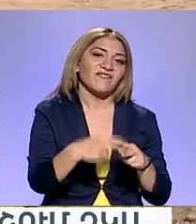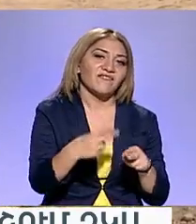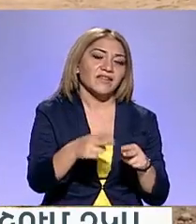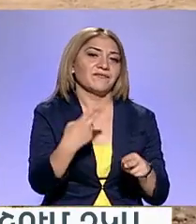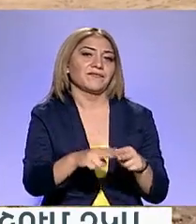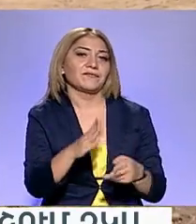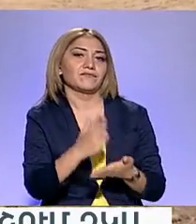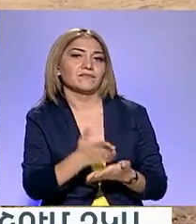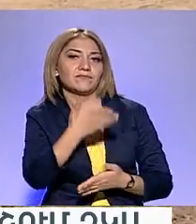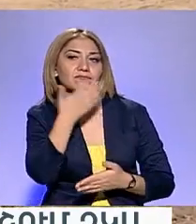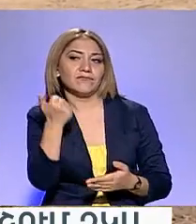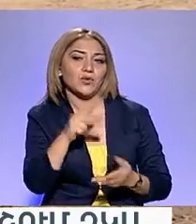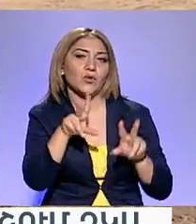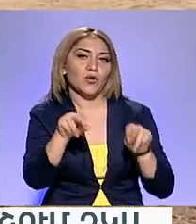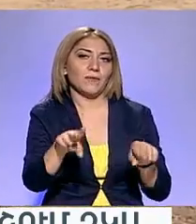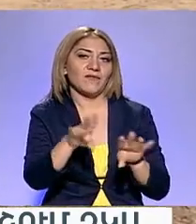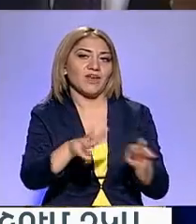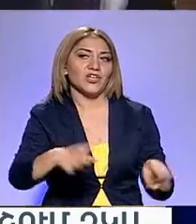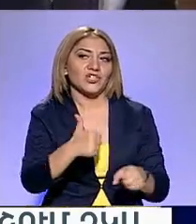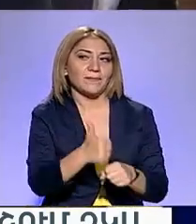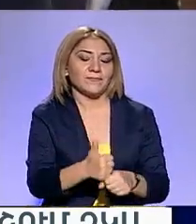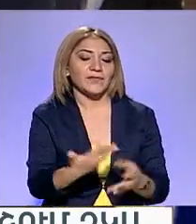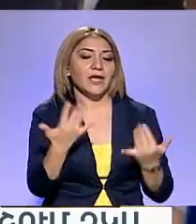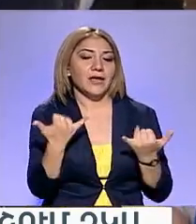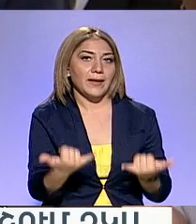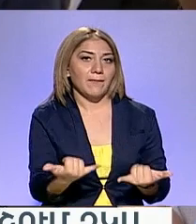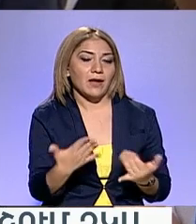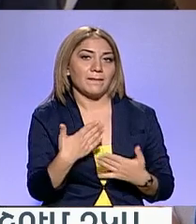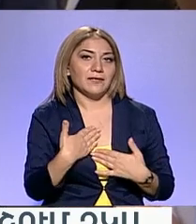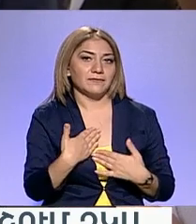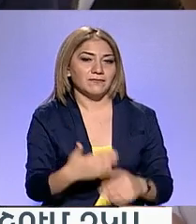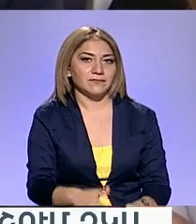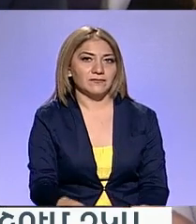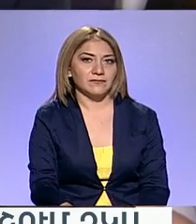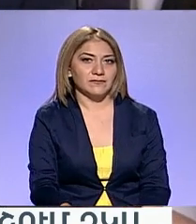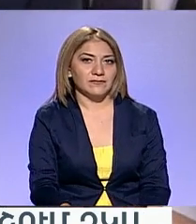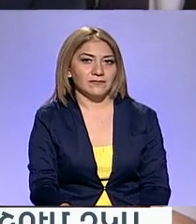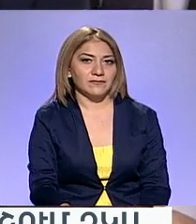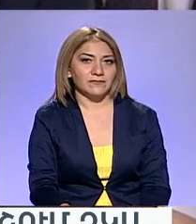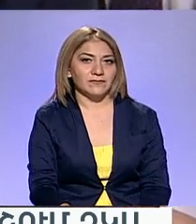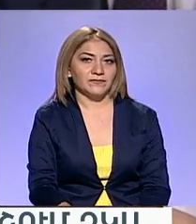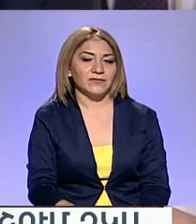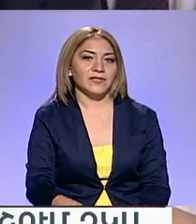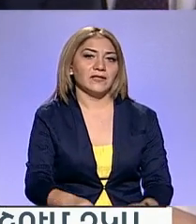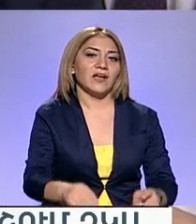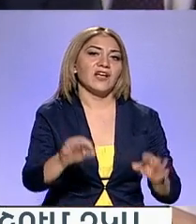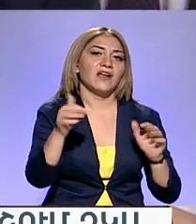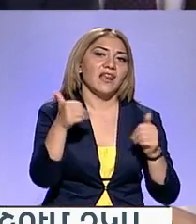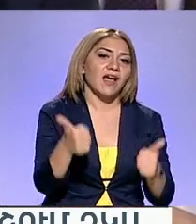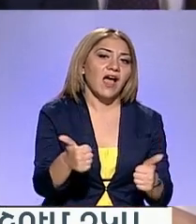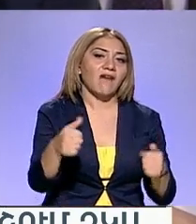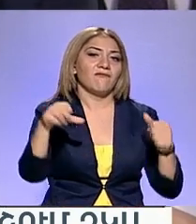առաջ քաշած պայմանը ներկայացրեց Նիկոլ Փաշինյանը։ Այս պահին մենք ոչ դրական, ոչ բացասական